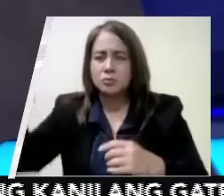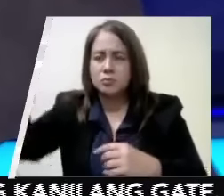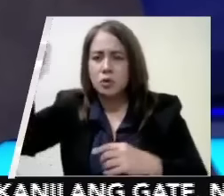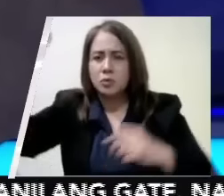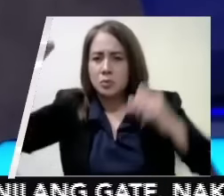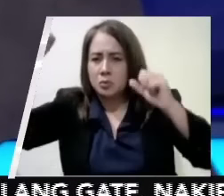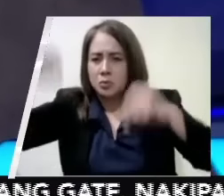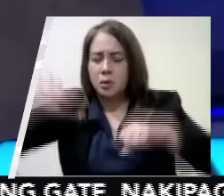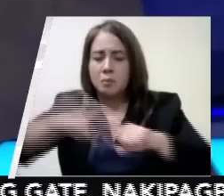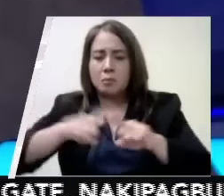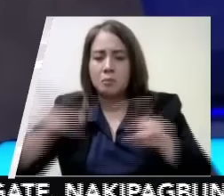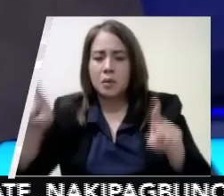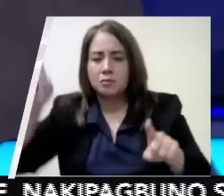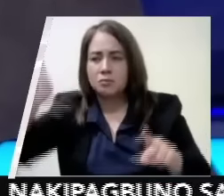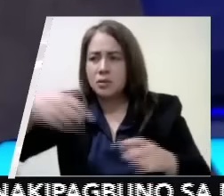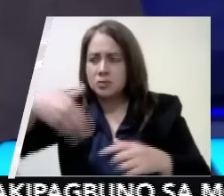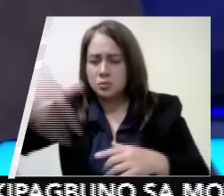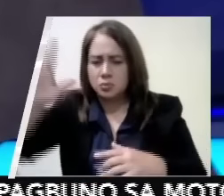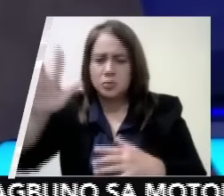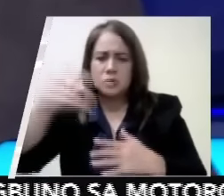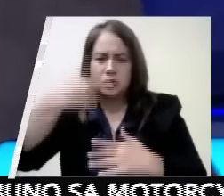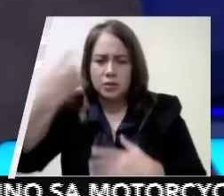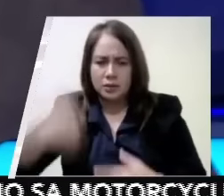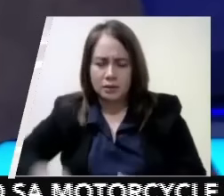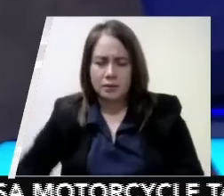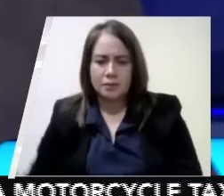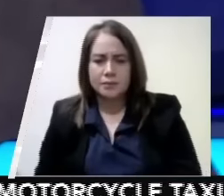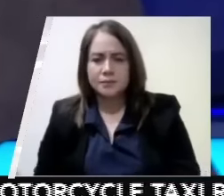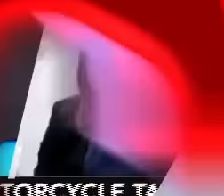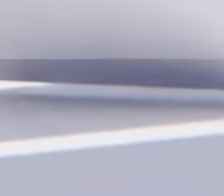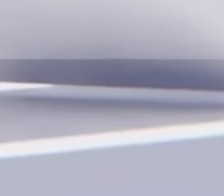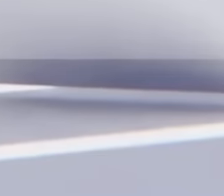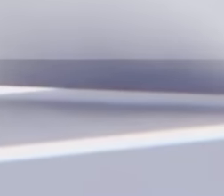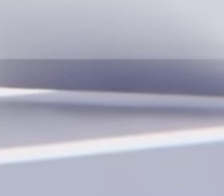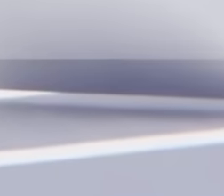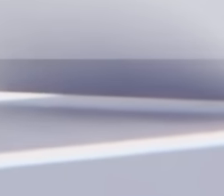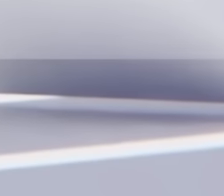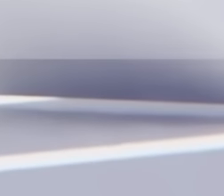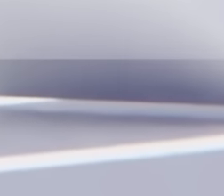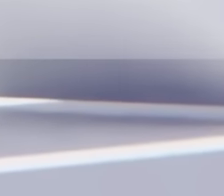silang paalisin. Nakatutok si Jun Veneracion.